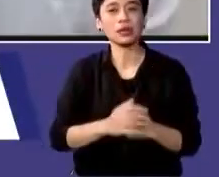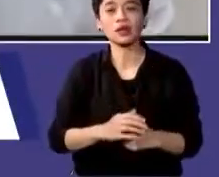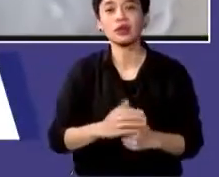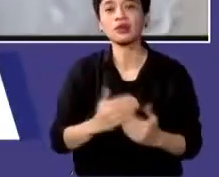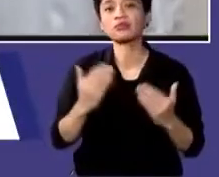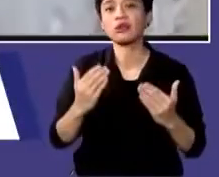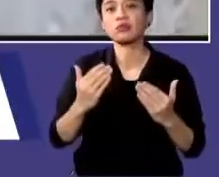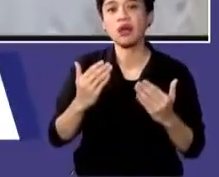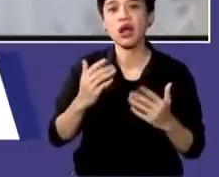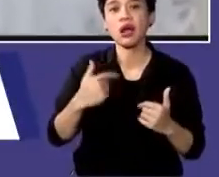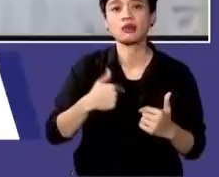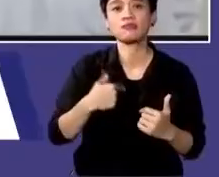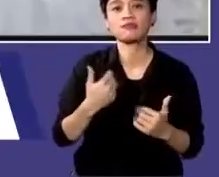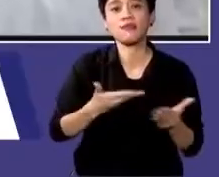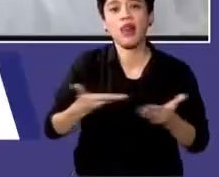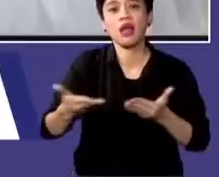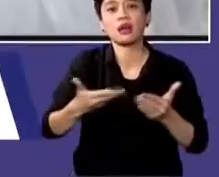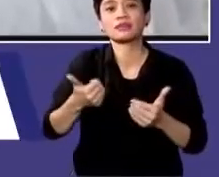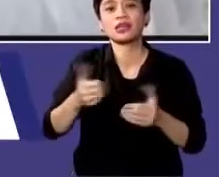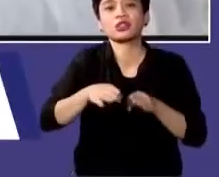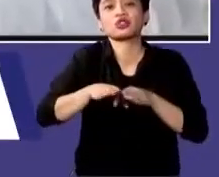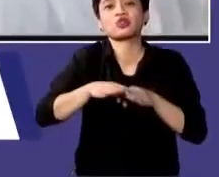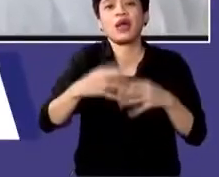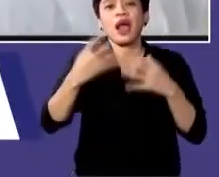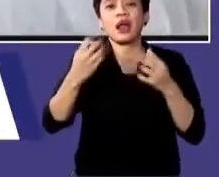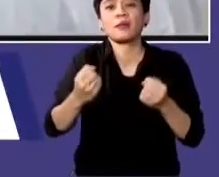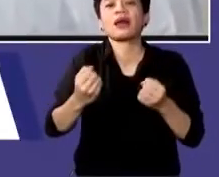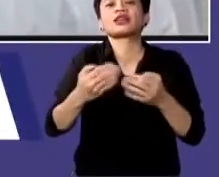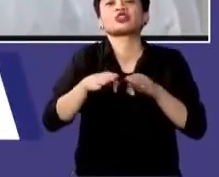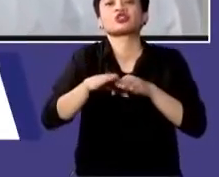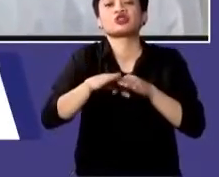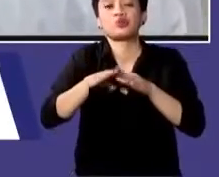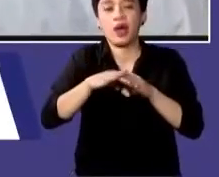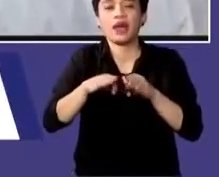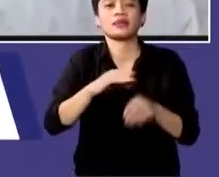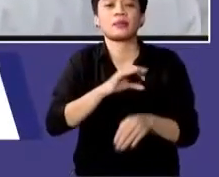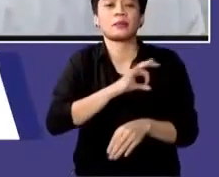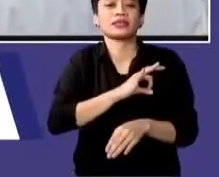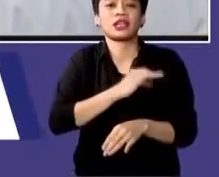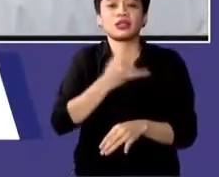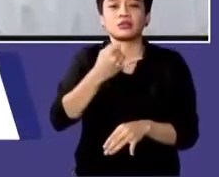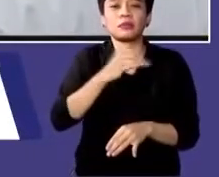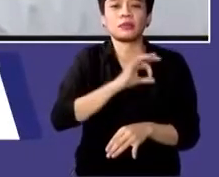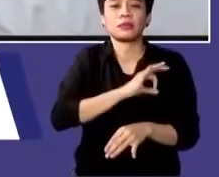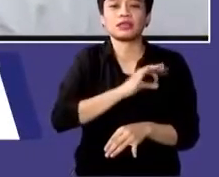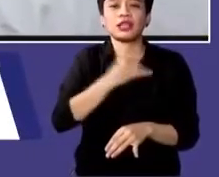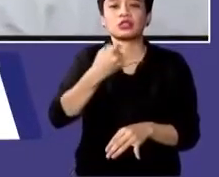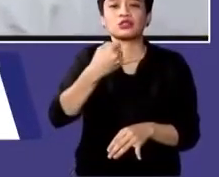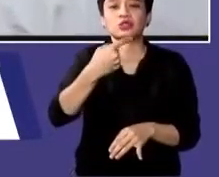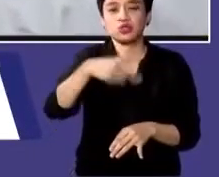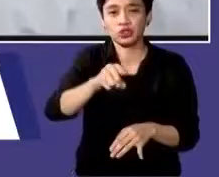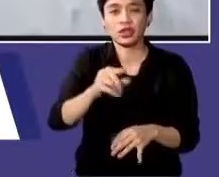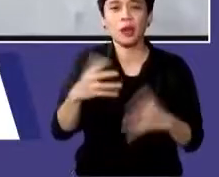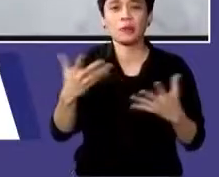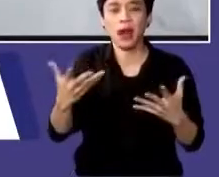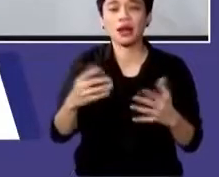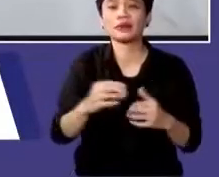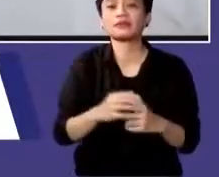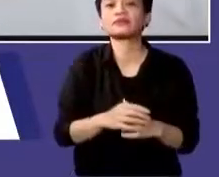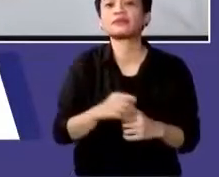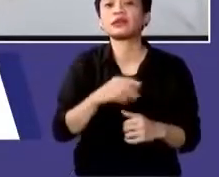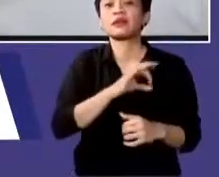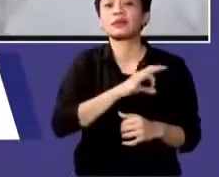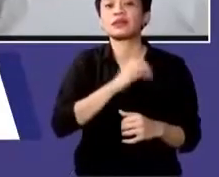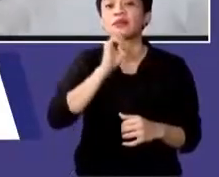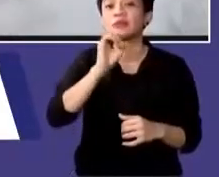ee semuanya atau khususnya dari instruksi bapak presiden bahwa bagaimana kita mencegah orang yang sakit jangan